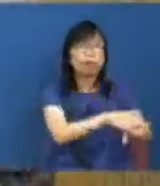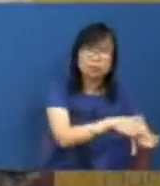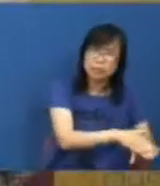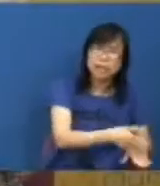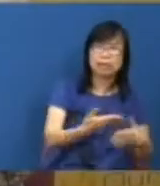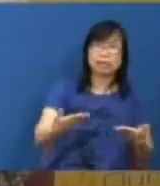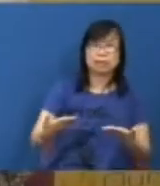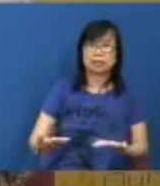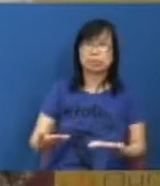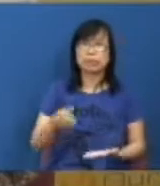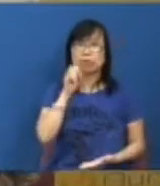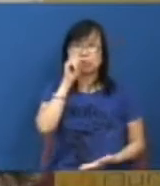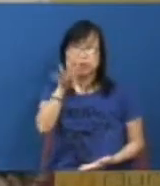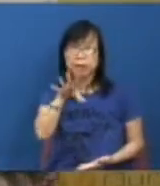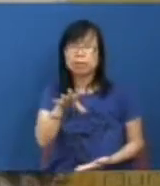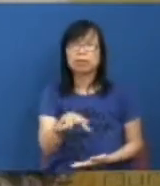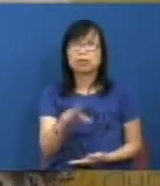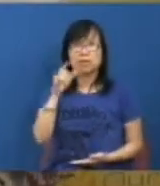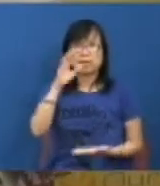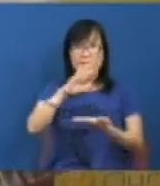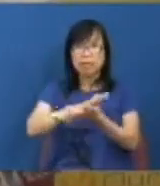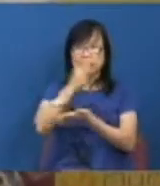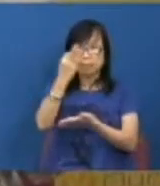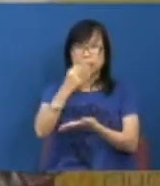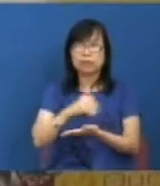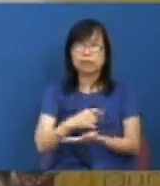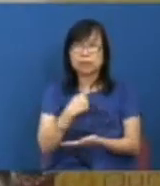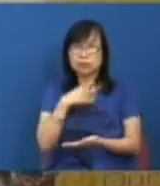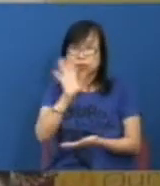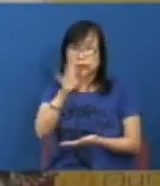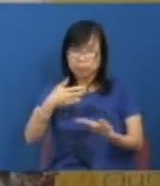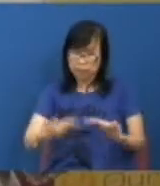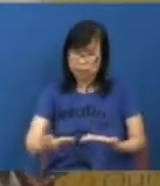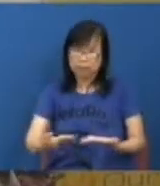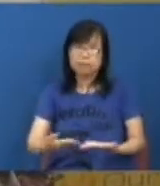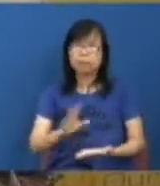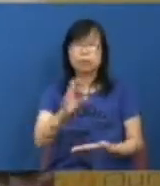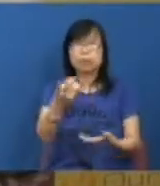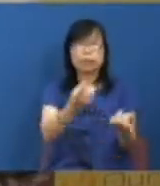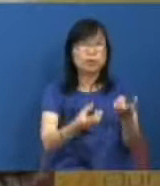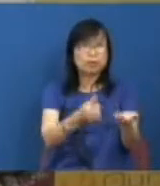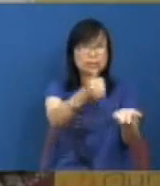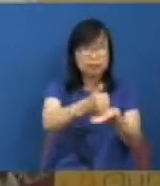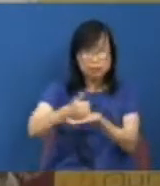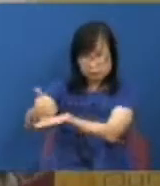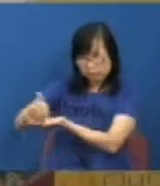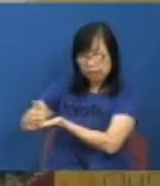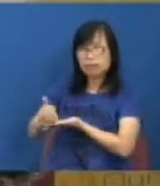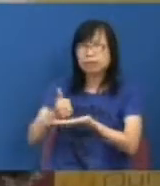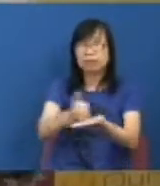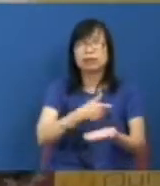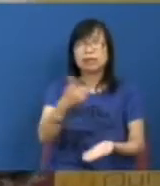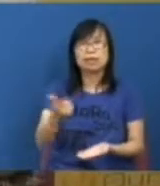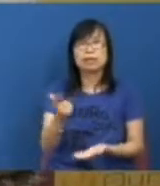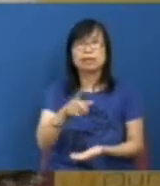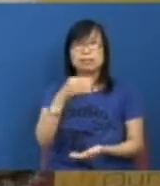日承諾三年後的事，你今日你都不俾心機去招聘多啲人手，你點樣可以確